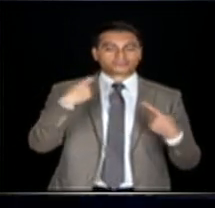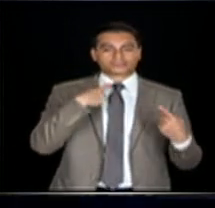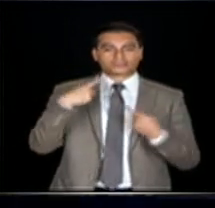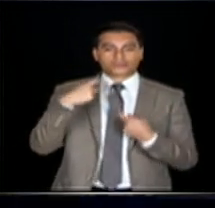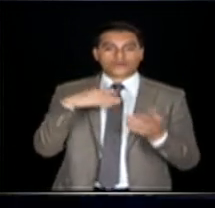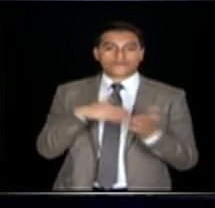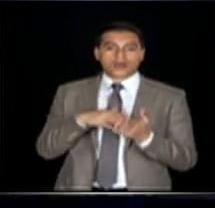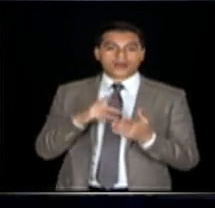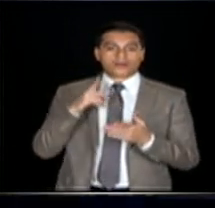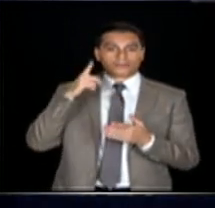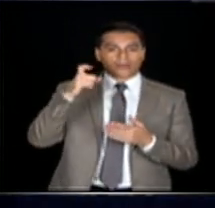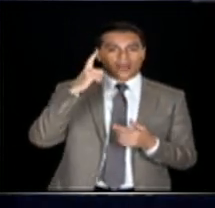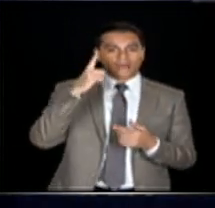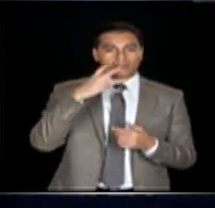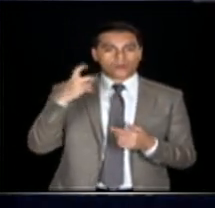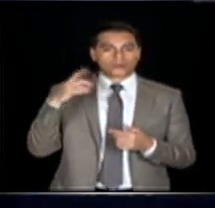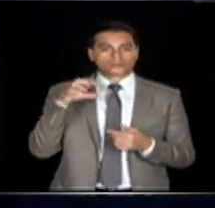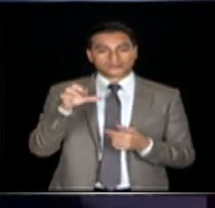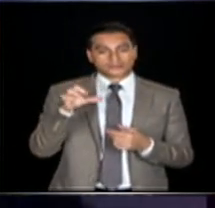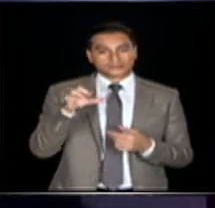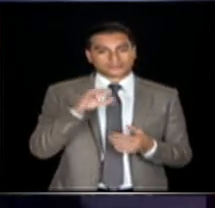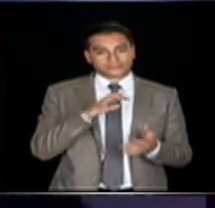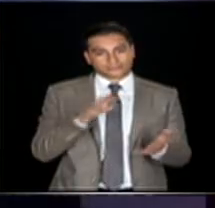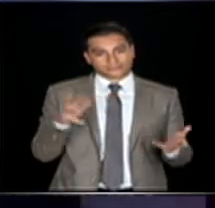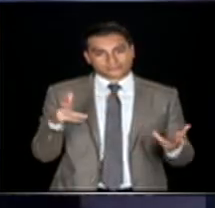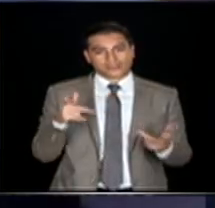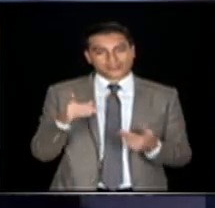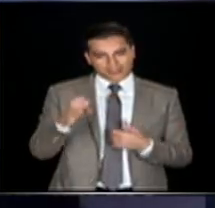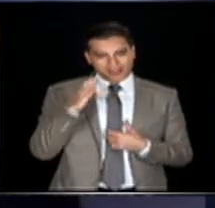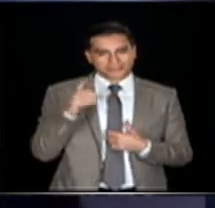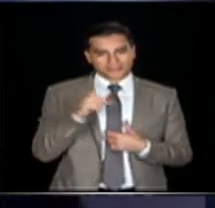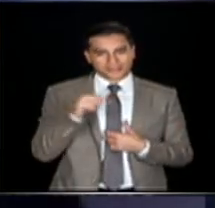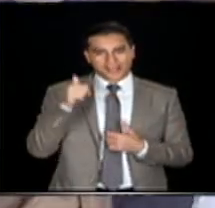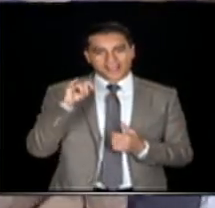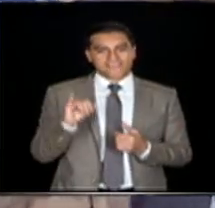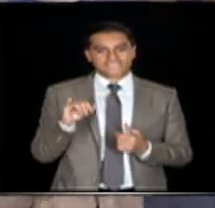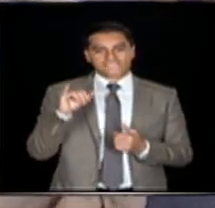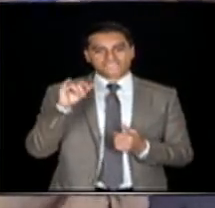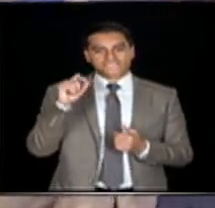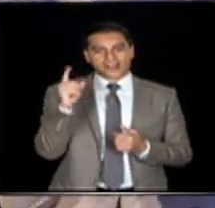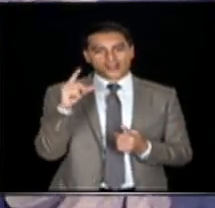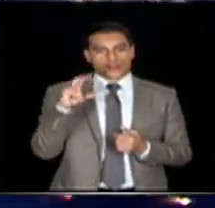1491 هدف، وأفرتون ربما يعني لا أعلم. إجابة صحيحة.